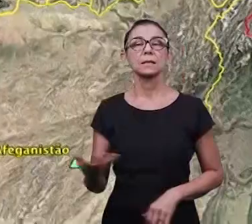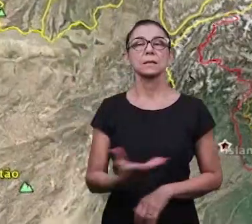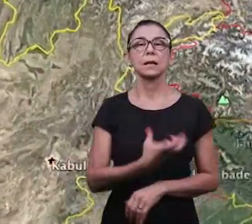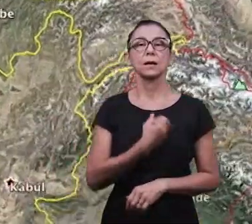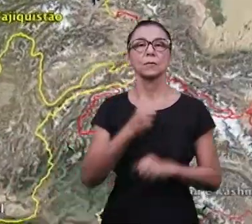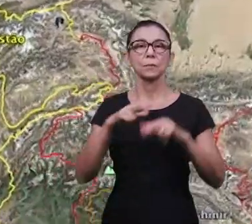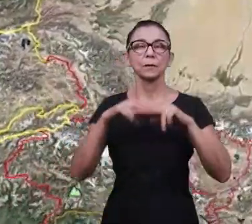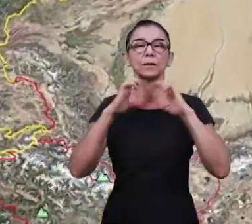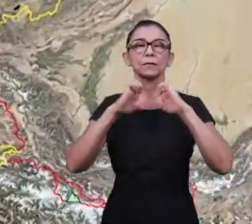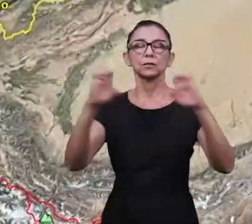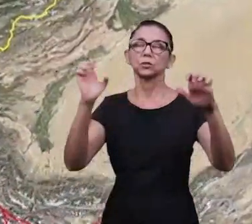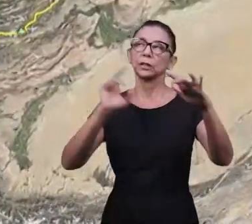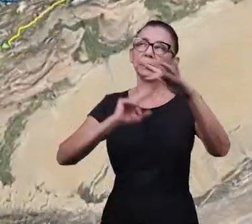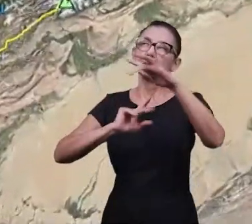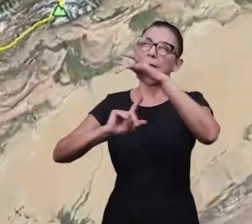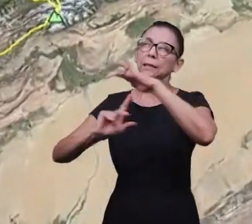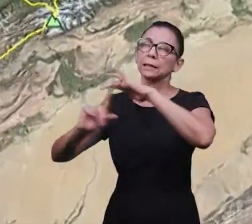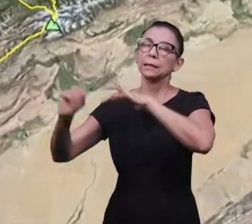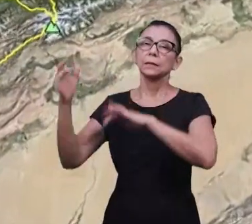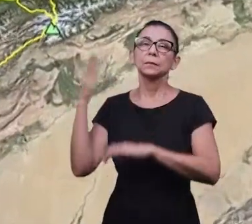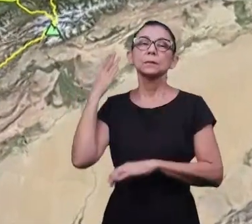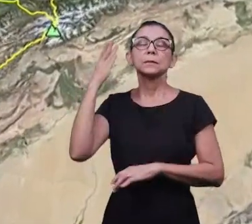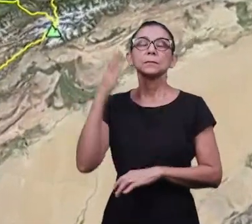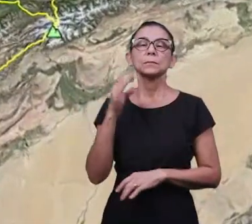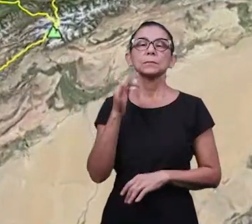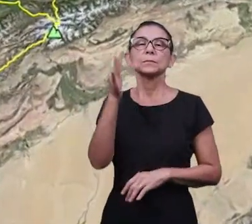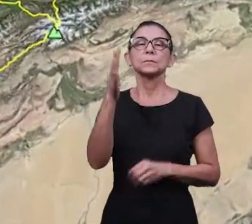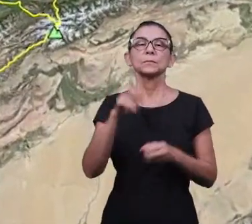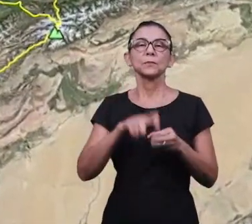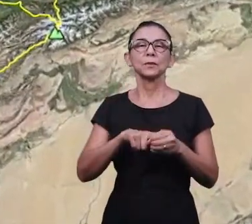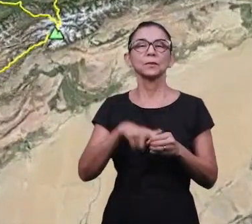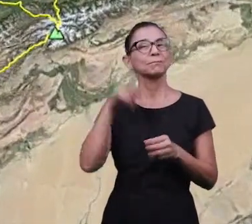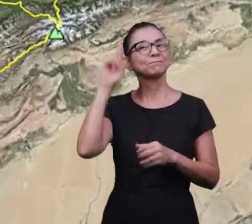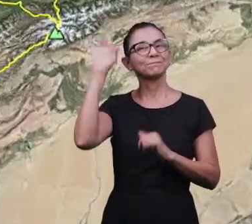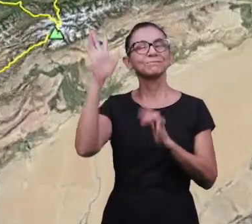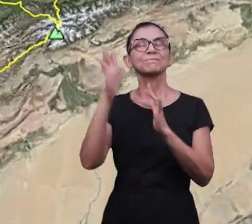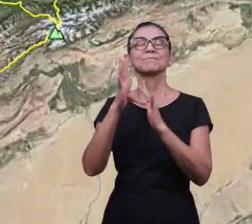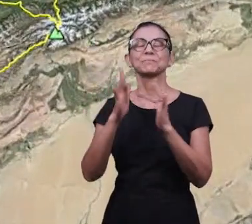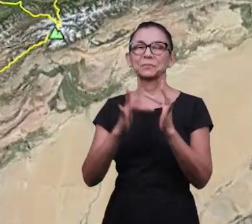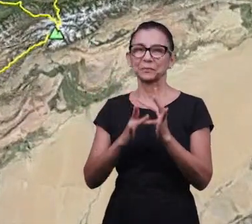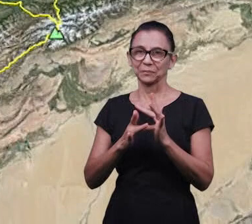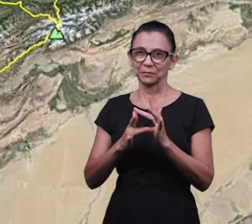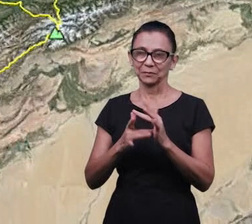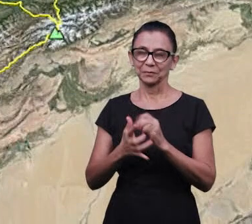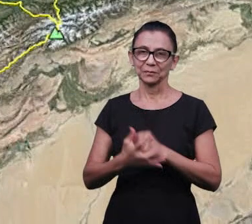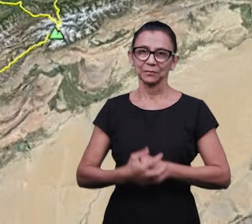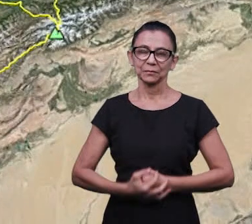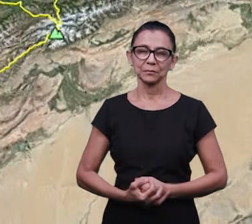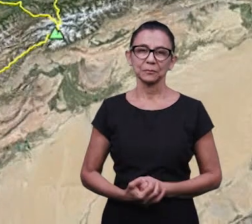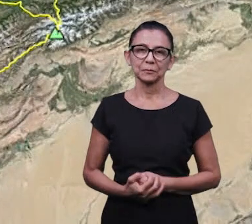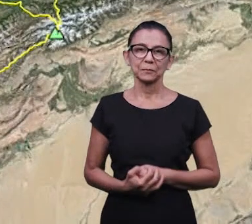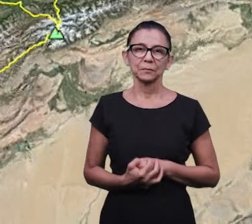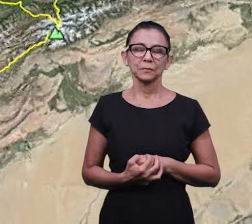touchées par l'évangile éternel et par le message du retour imminent du Seigneur Jésus.